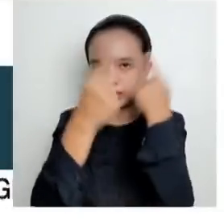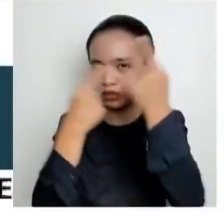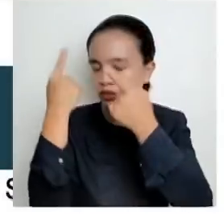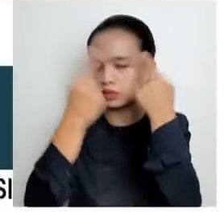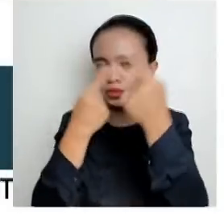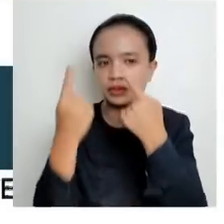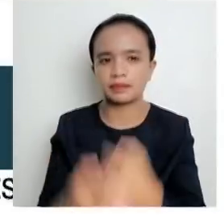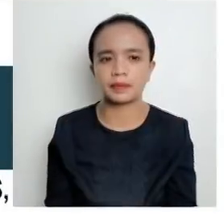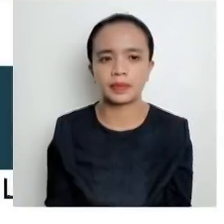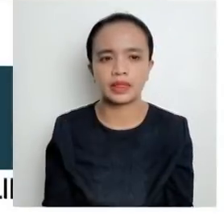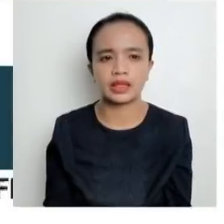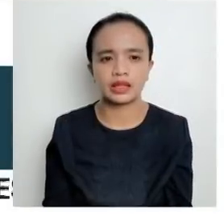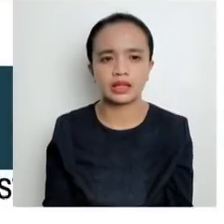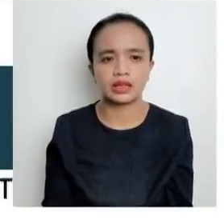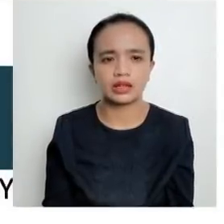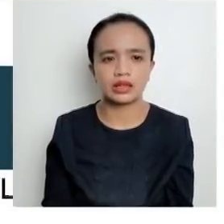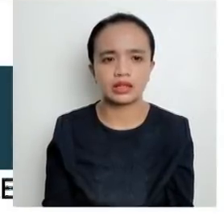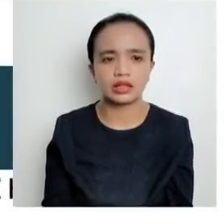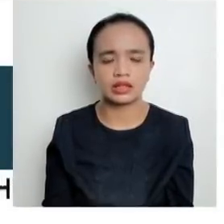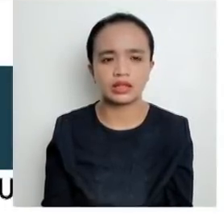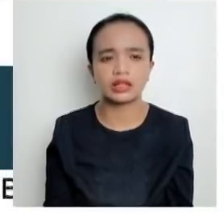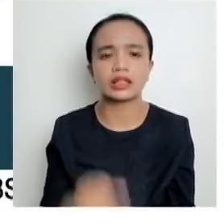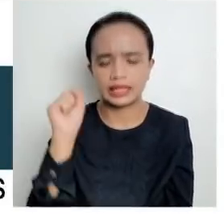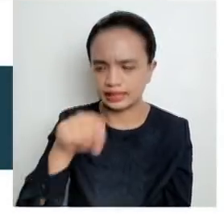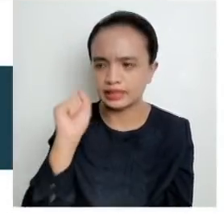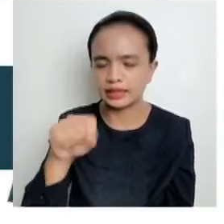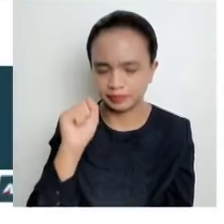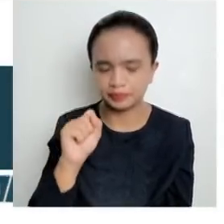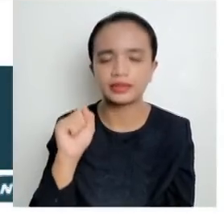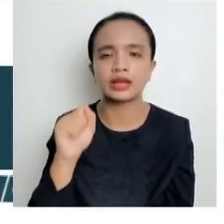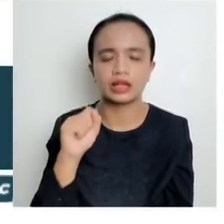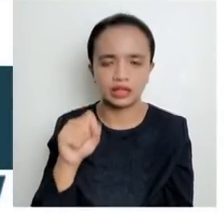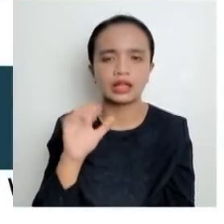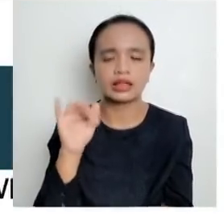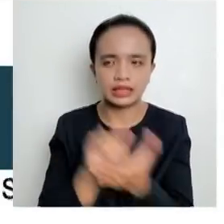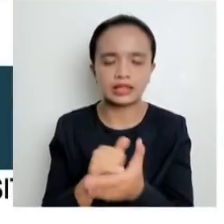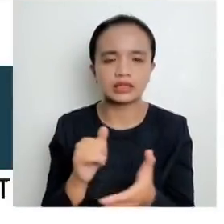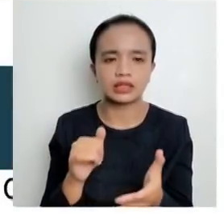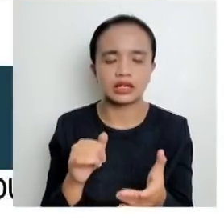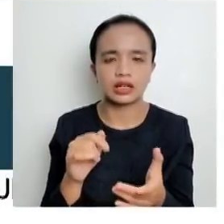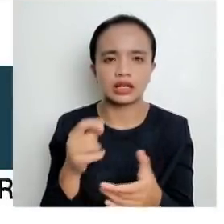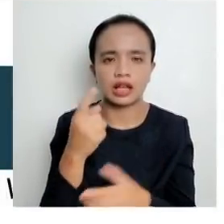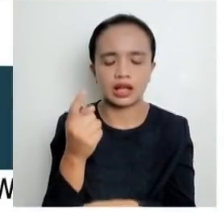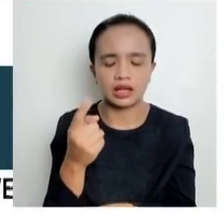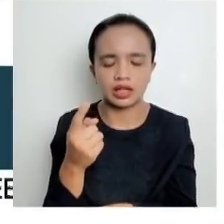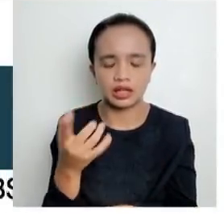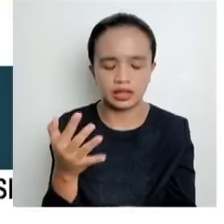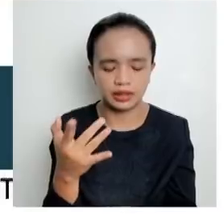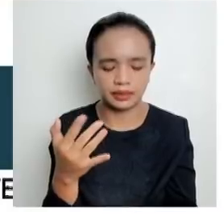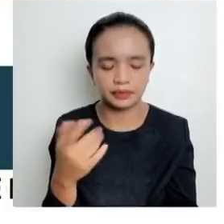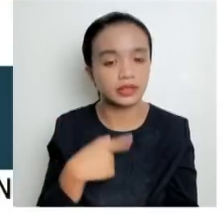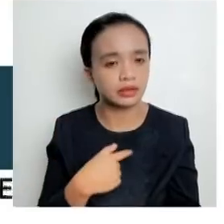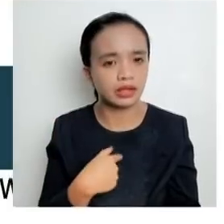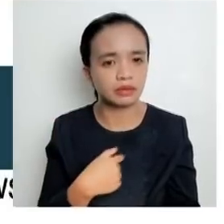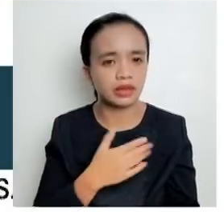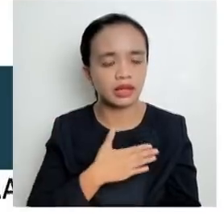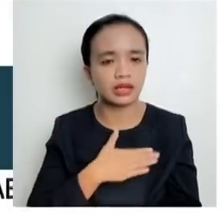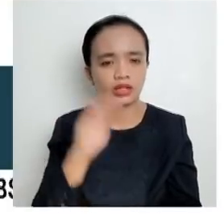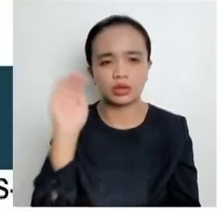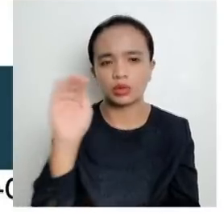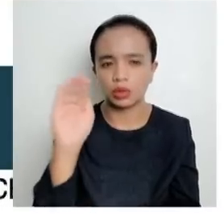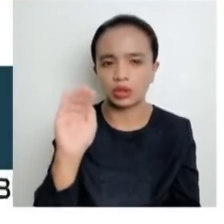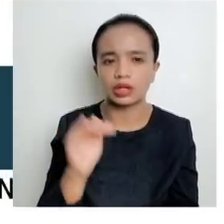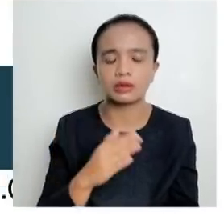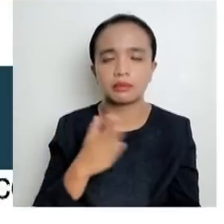Gawin ng imposible o bawal. Opo, opo. Mm. Opo, yan din po ang aking panawagan o ang aking stand